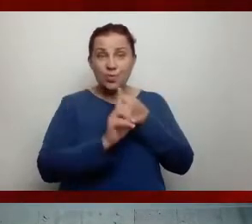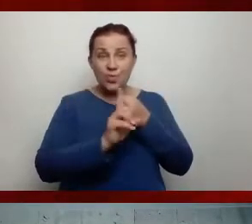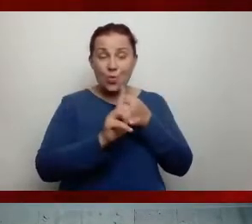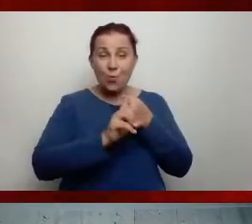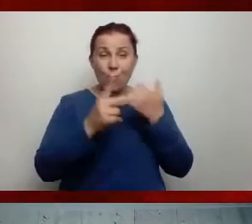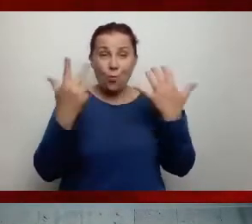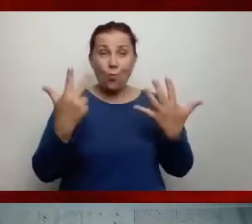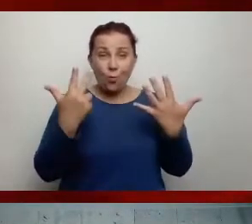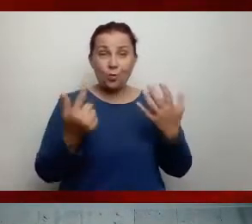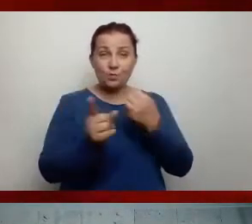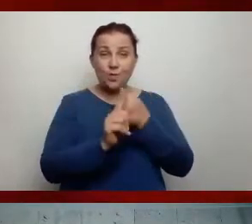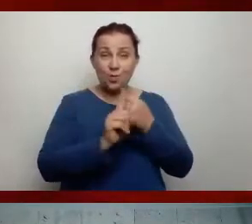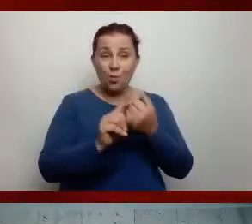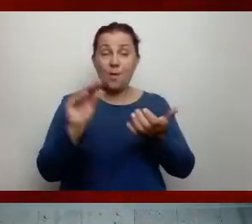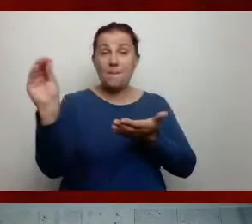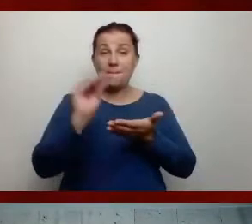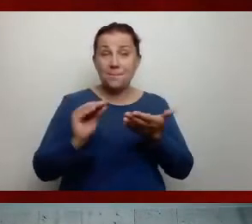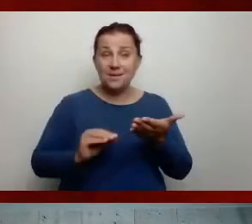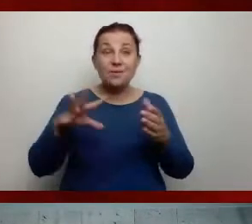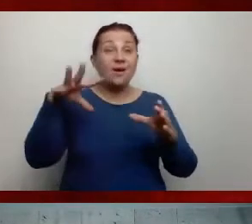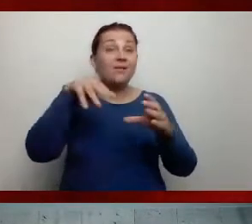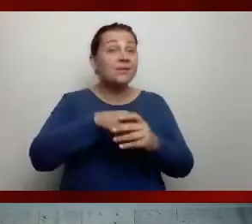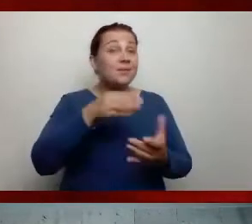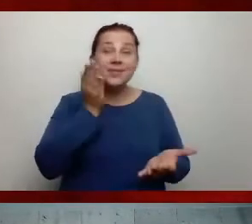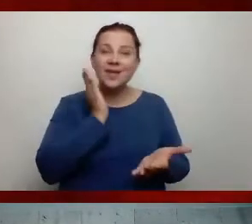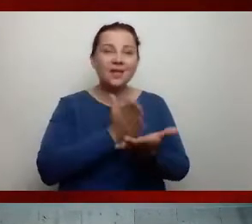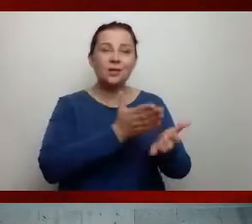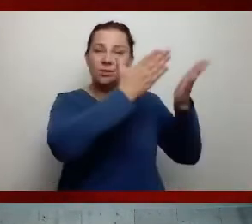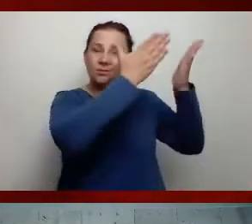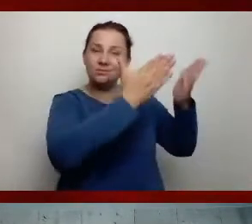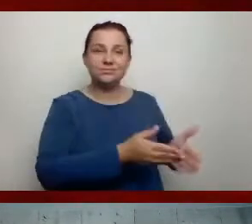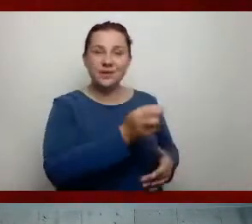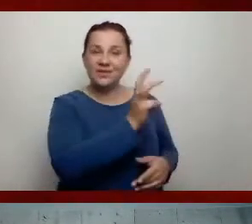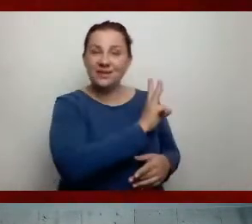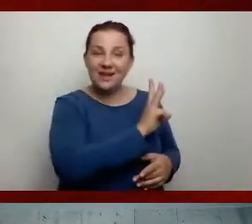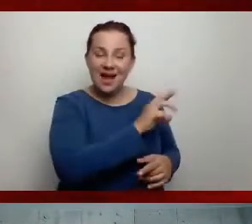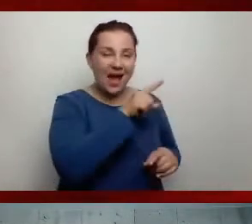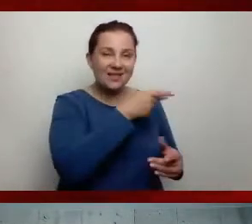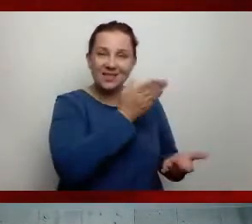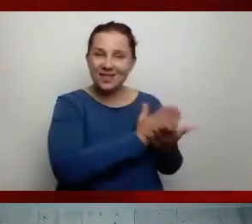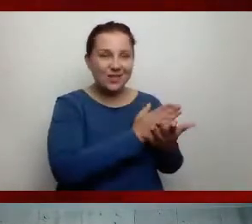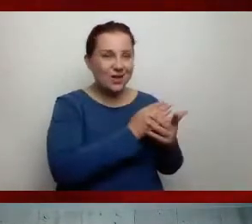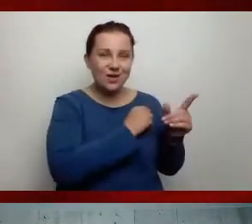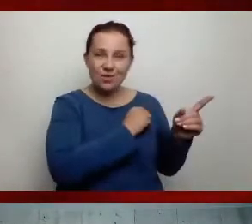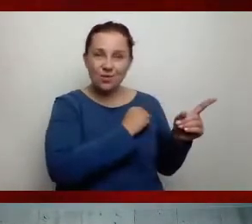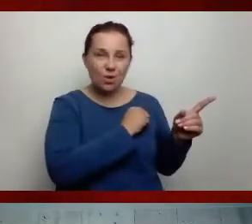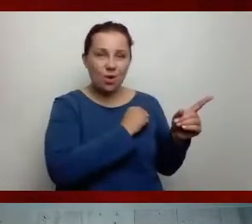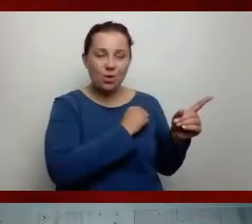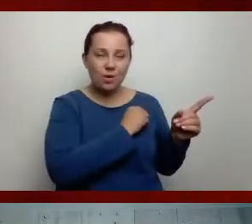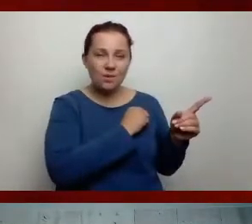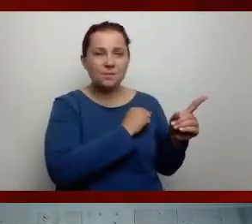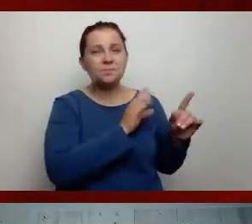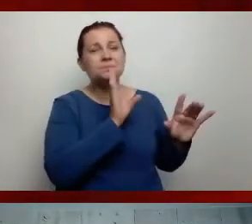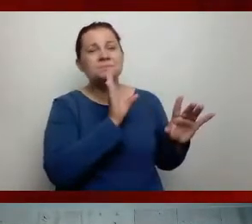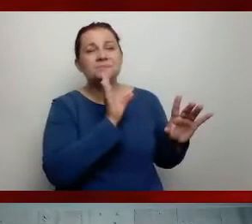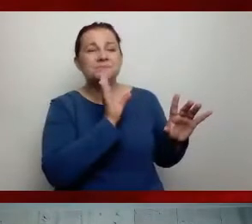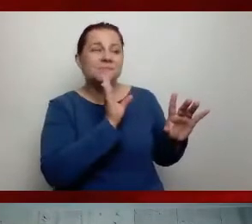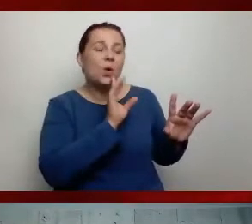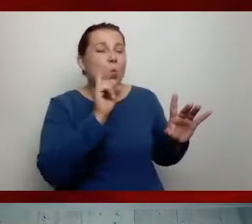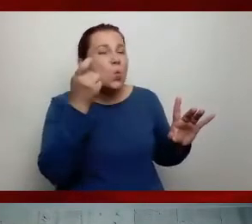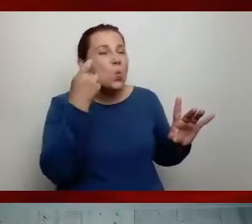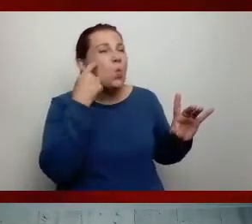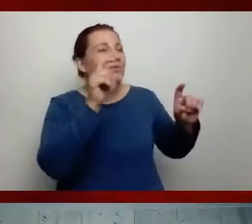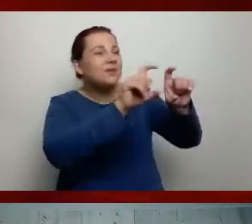pisma. Pismo jest poświęcone nie tylko Witkacemu. Witkacy jest takim, można powiedzieć, szyldem, dlatego że